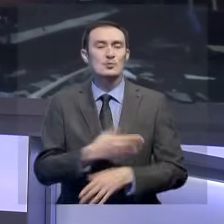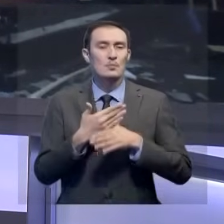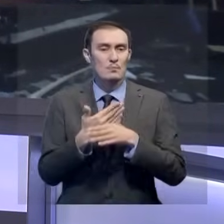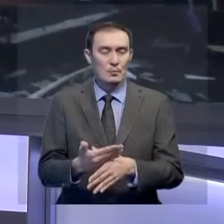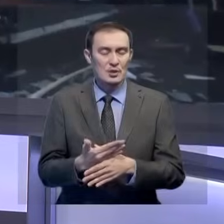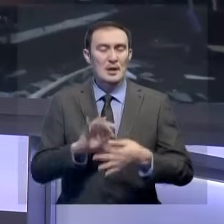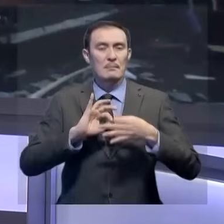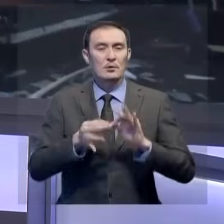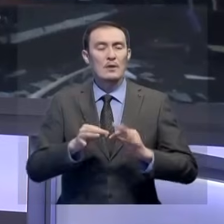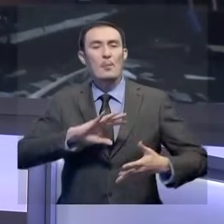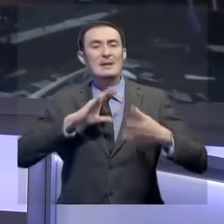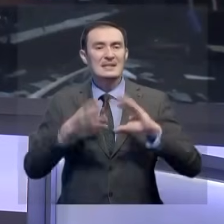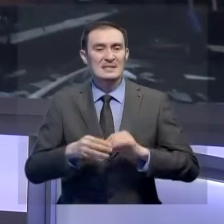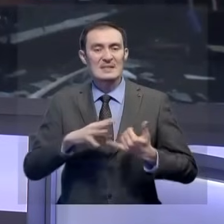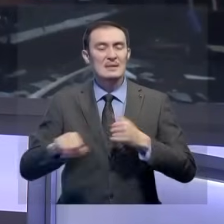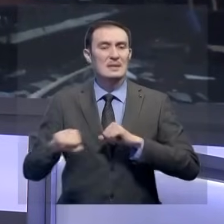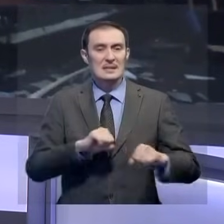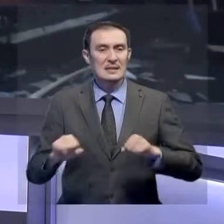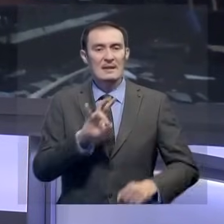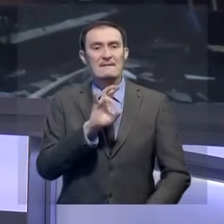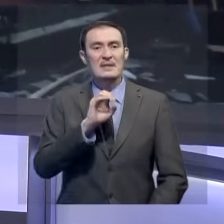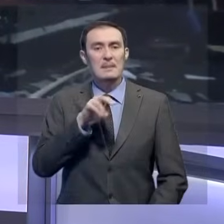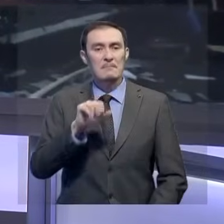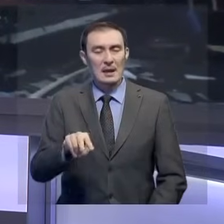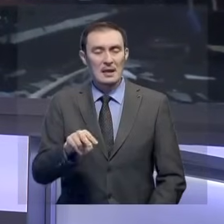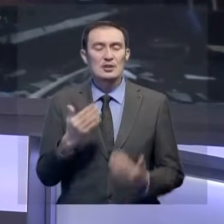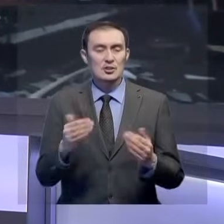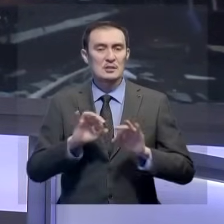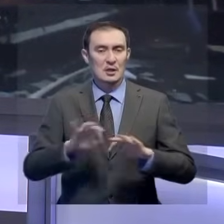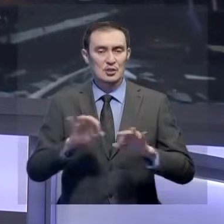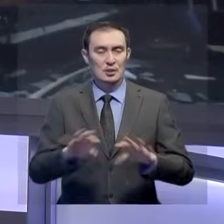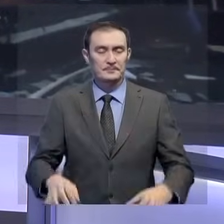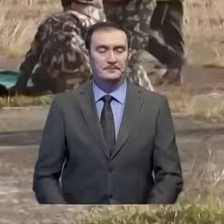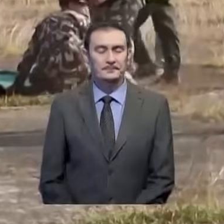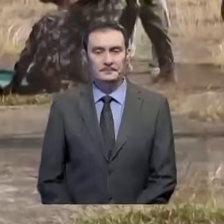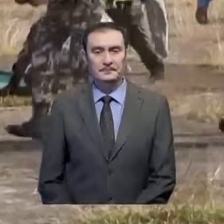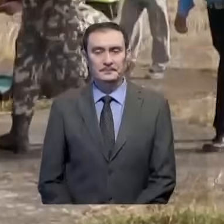помощи. Подробнее о последствиях землетрясения в Непале в материале наших международных обозревателей.